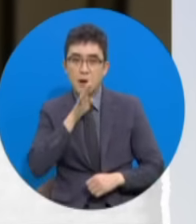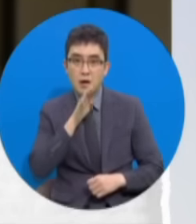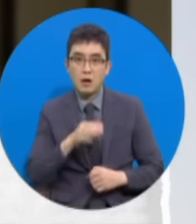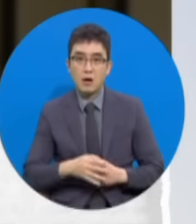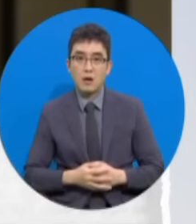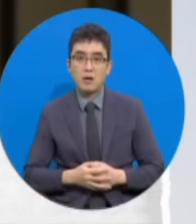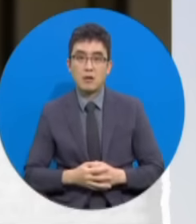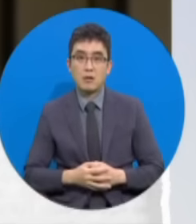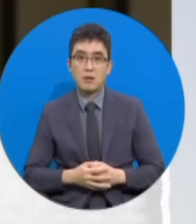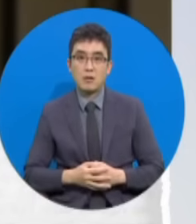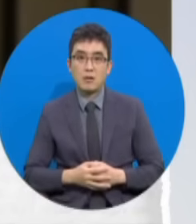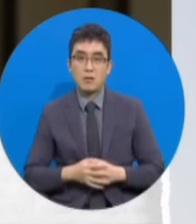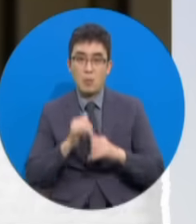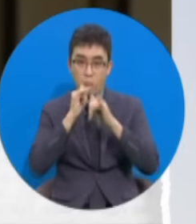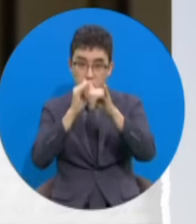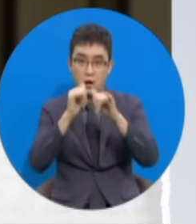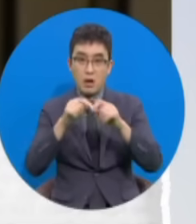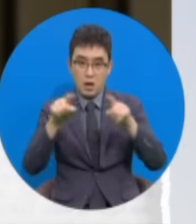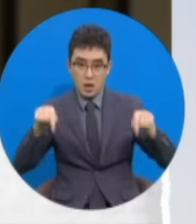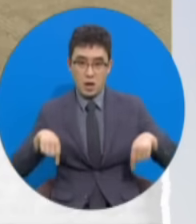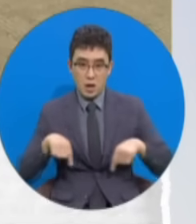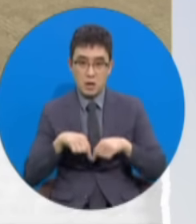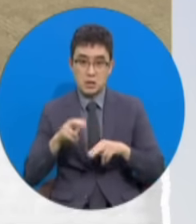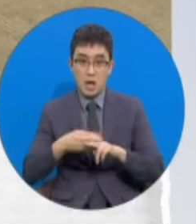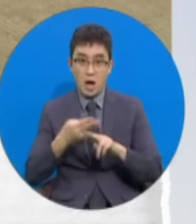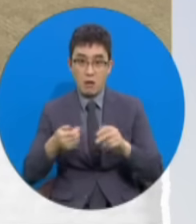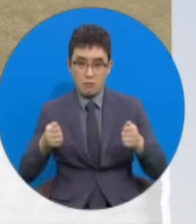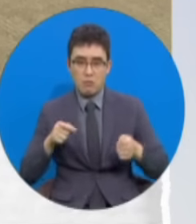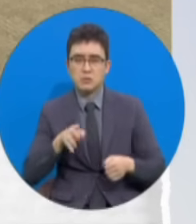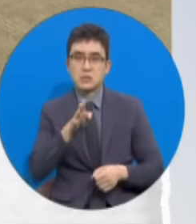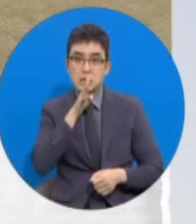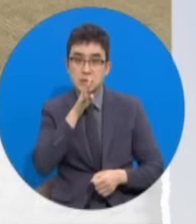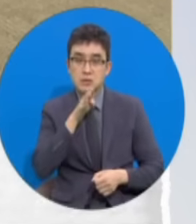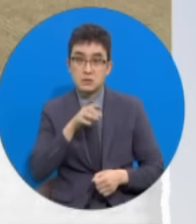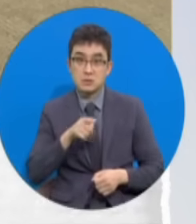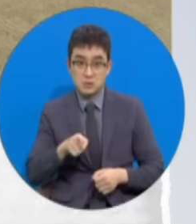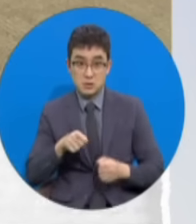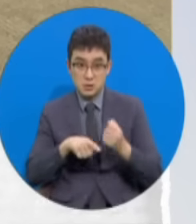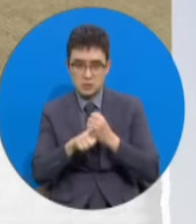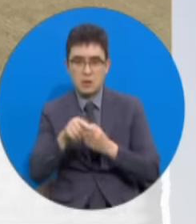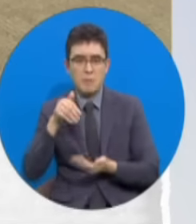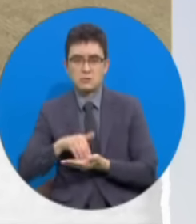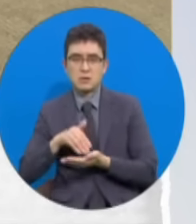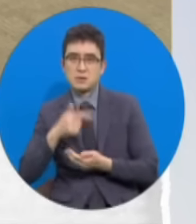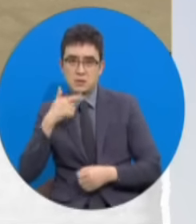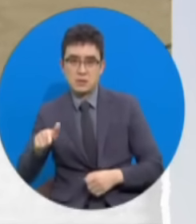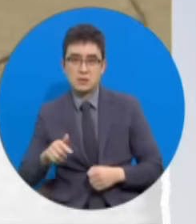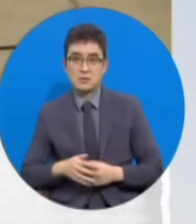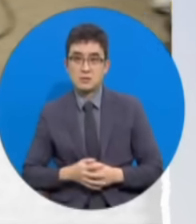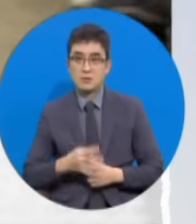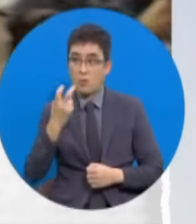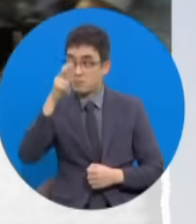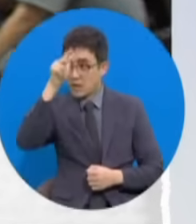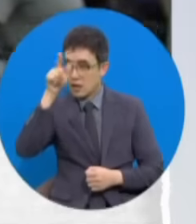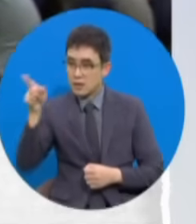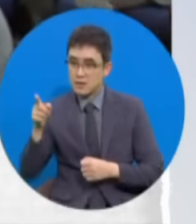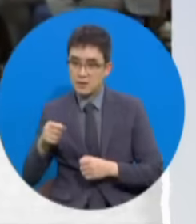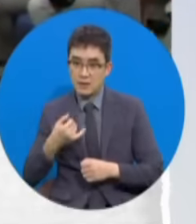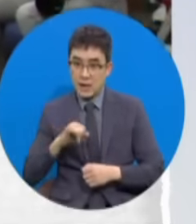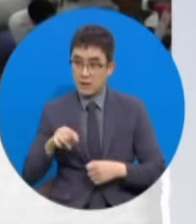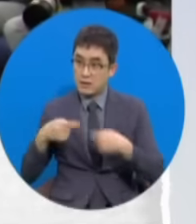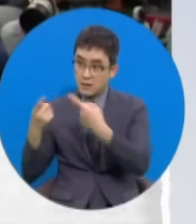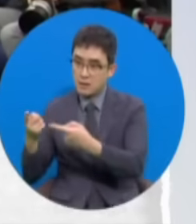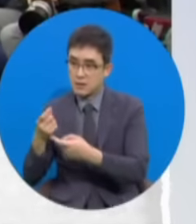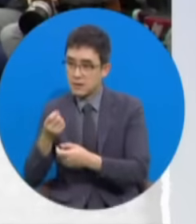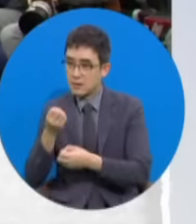뭐 표창장 그것도 사실입니다. 거짓 아닙니다. 이렇게 얘기하면 반성하는 게 아니거든요. 예. 그러니까 검찰에서 어떻게 진술할지를 우리가 좀 한번